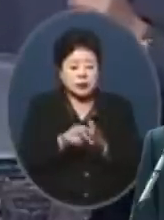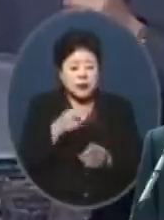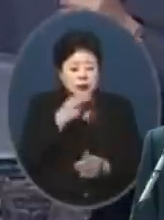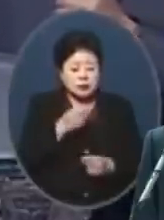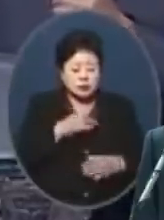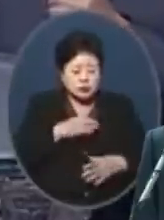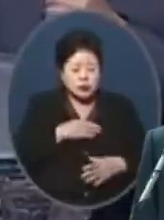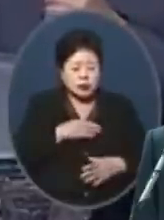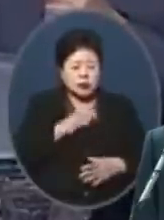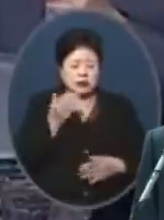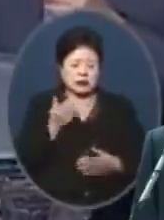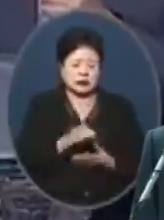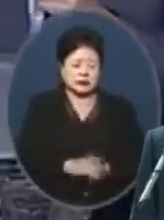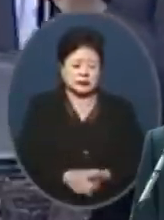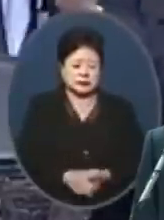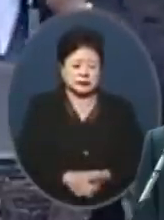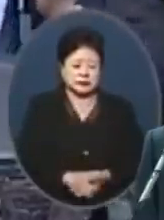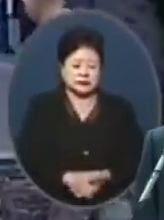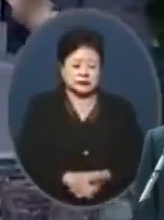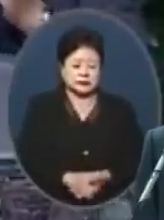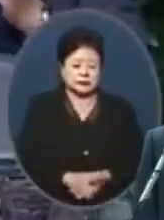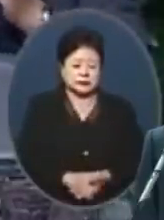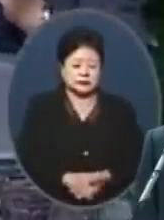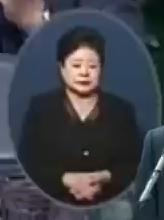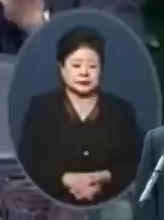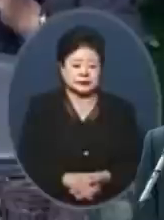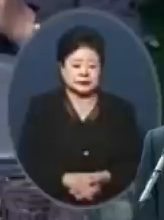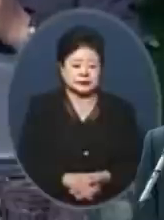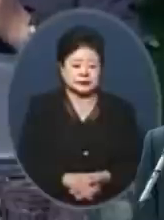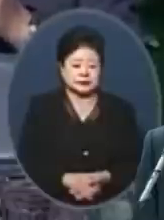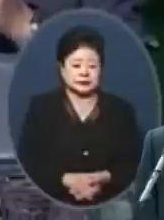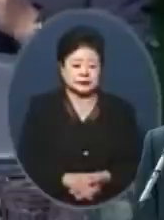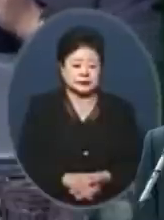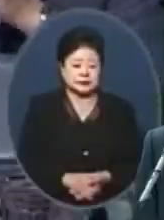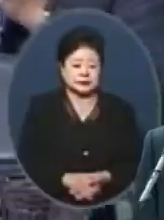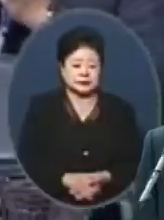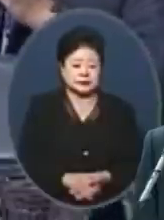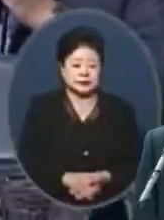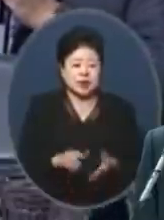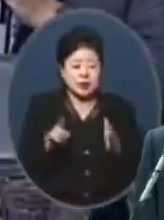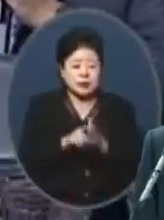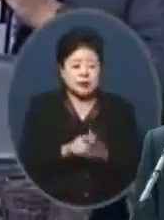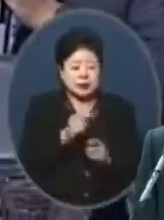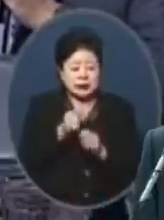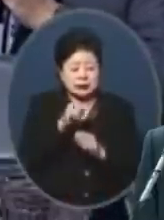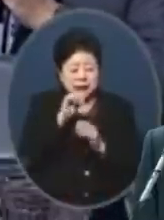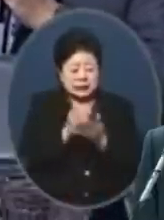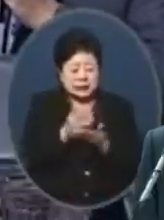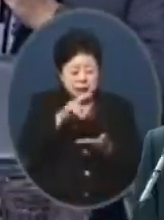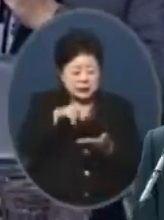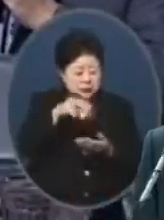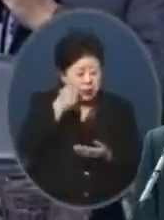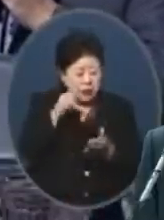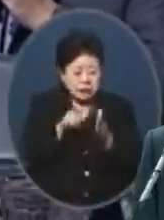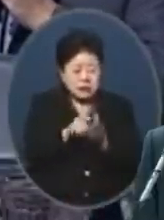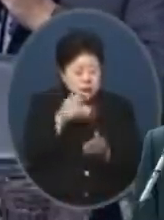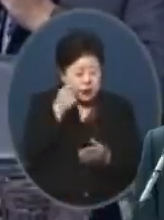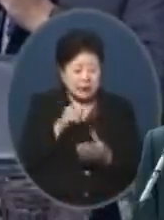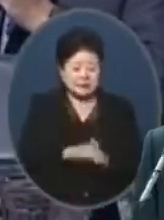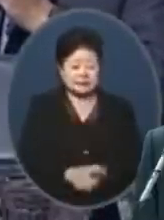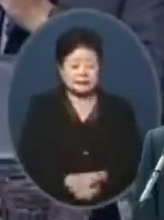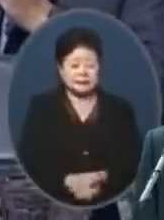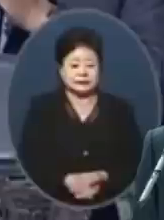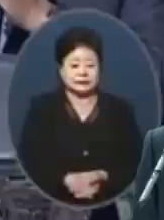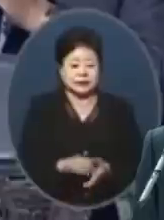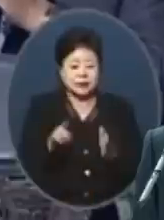없으면 두려워할 수밖에 없습니다. So if you have no faith, then you will be fearful. 믿음은 성경을 읽을수록